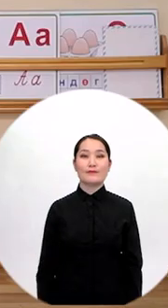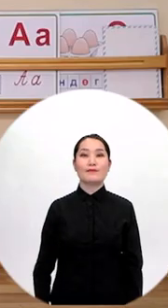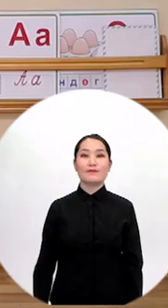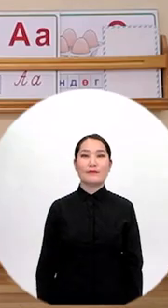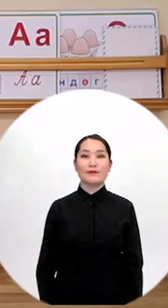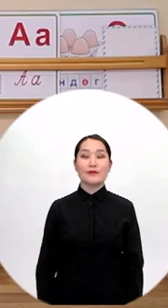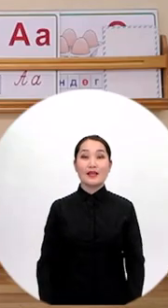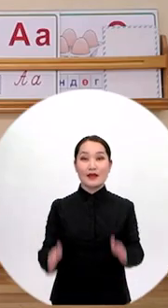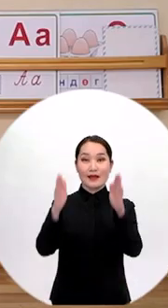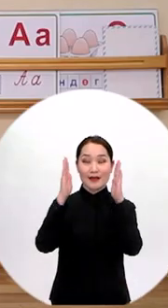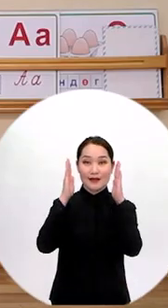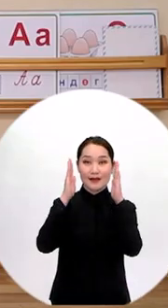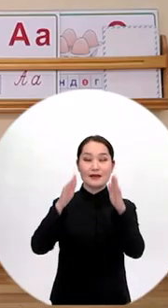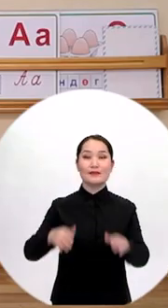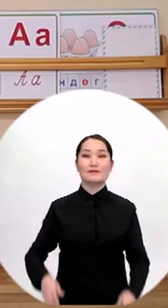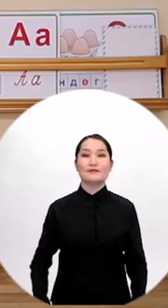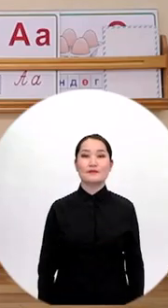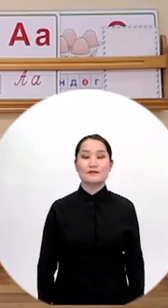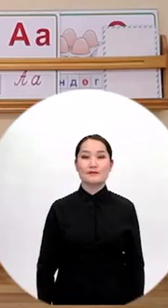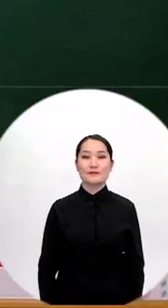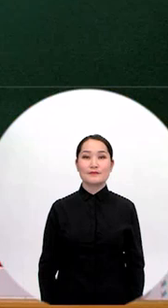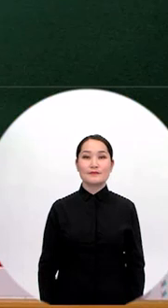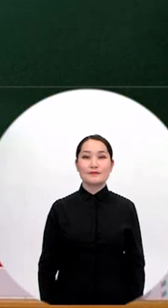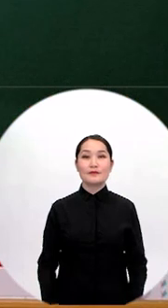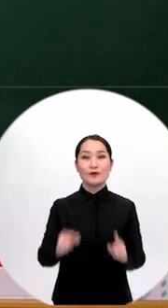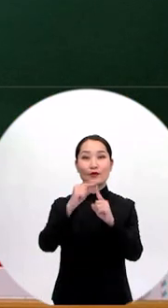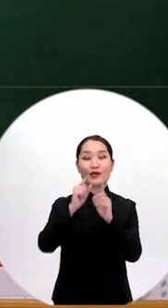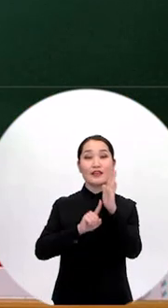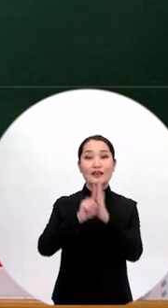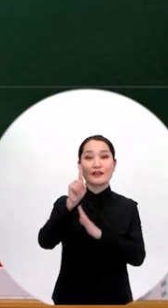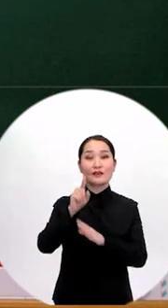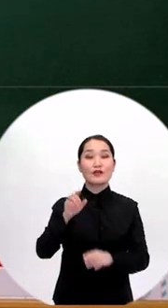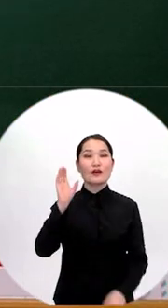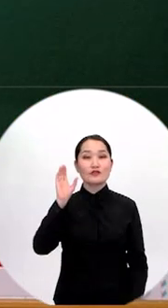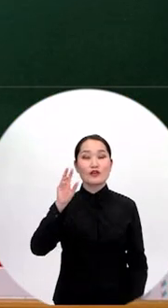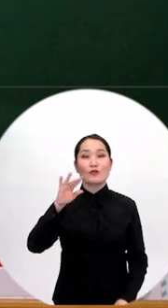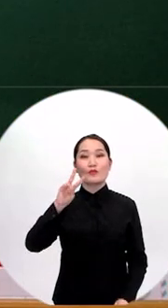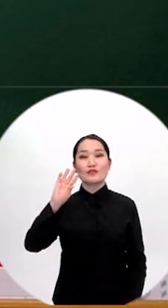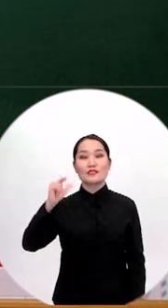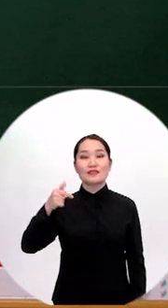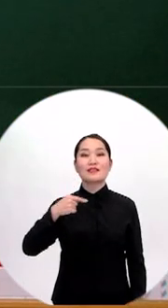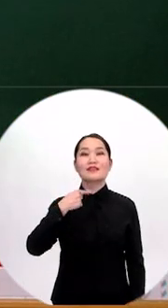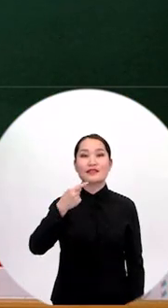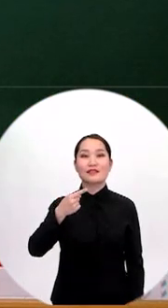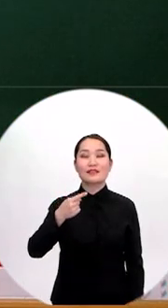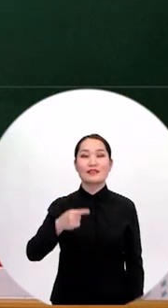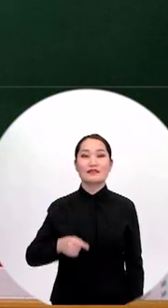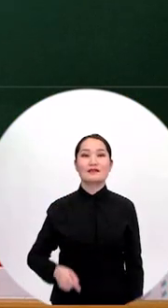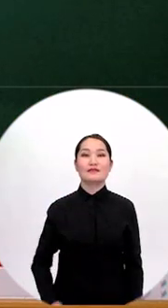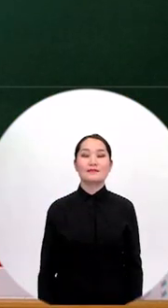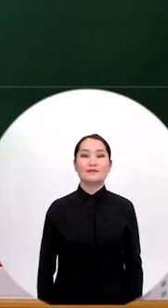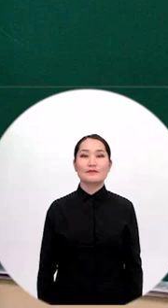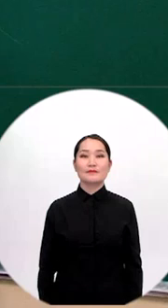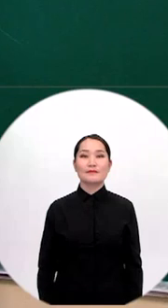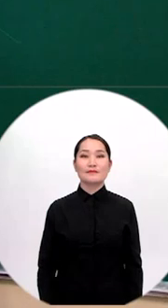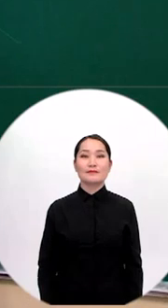Гурав дахь үгээ хэлэх гэж байна. Анхааралтай сонсоод үгийн эхэнд ямар гээгүүлэгч аваа сонсогдож байна вэ? Аваага